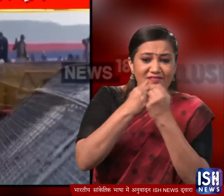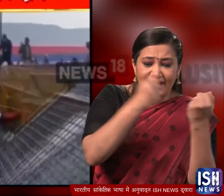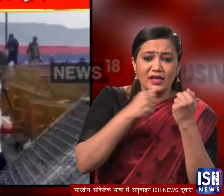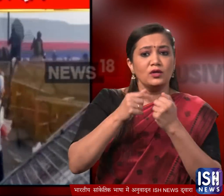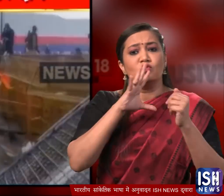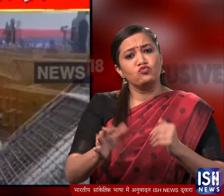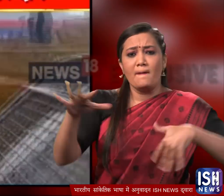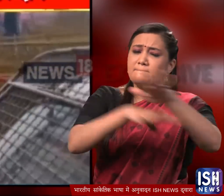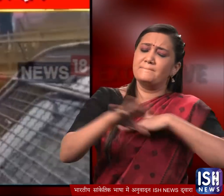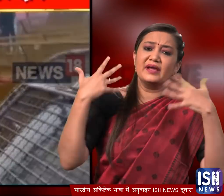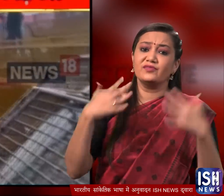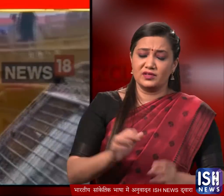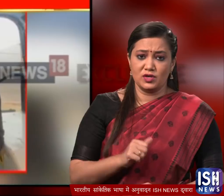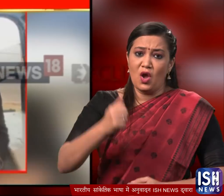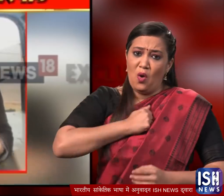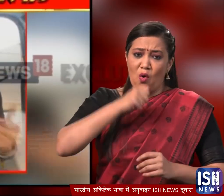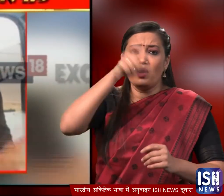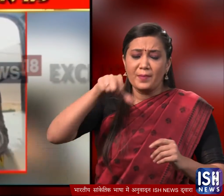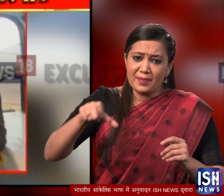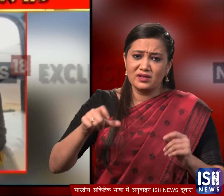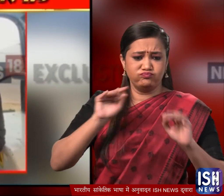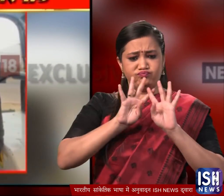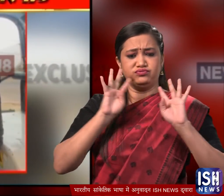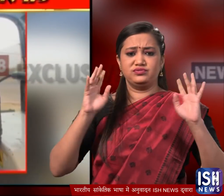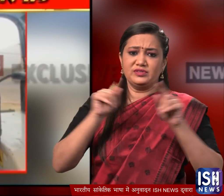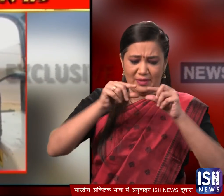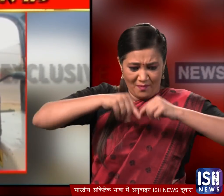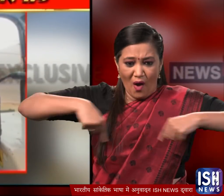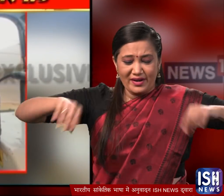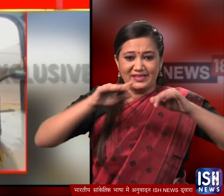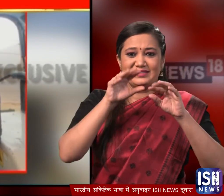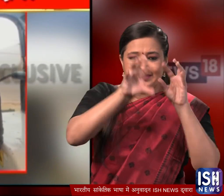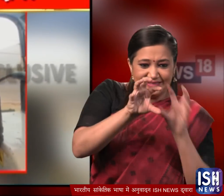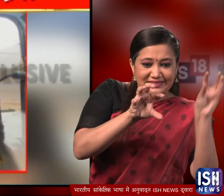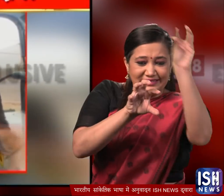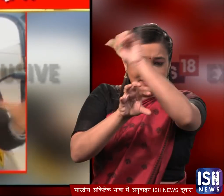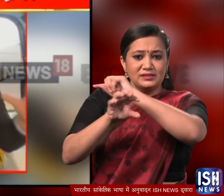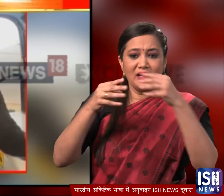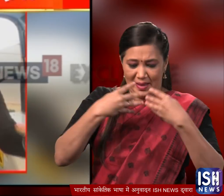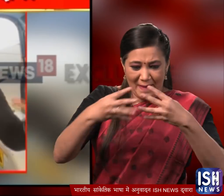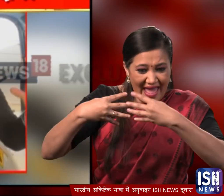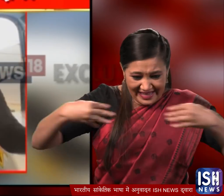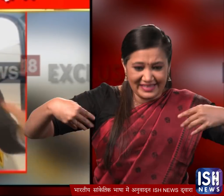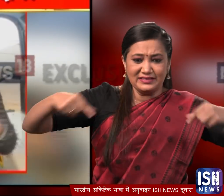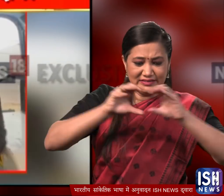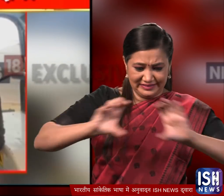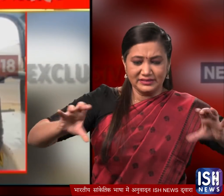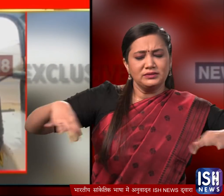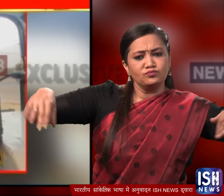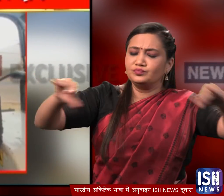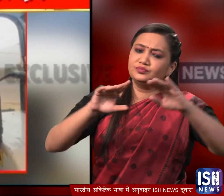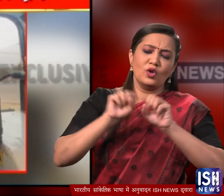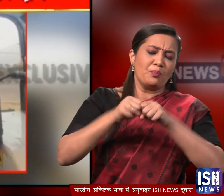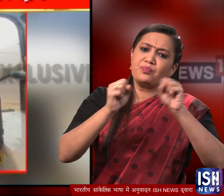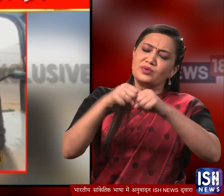हिंसा पूरी तरह पूर्व नियोजित थी। हमारे लोग हैं, उन्होंने चारों तरफ से वो बॉर्डर, एक ऑब्स्टैकल जो वहाँ बैरिकेड की हुई